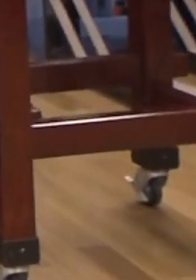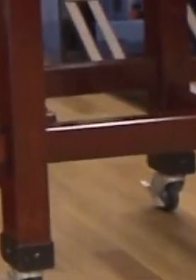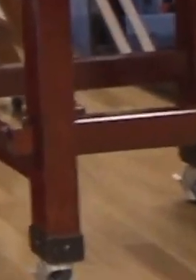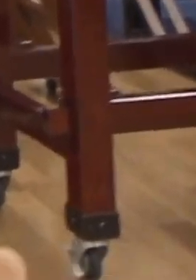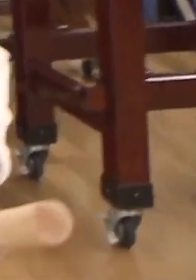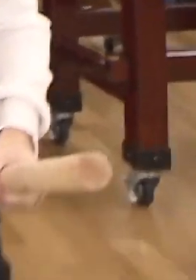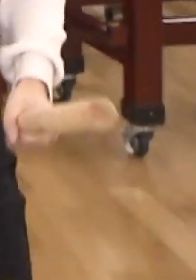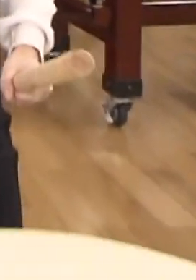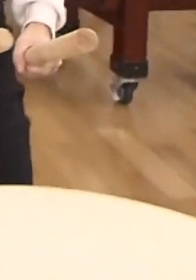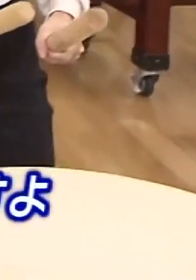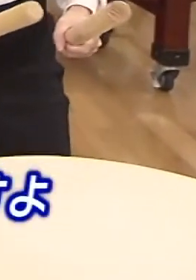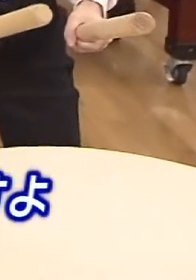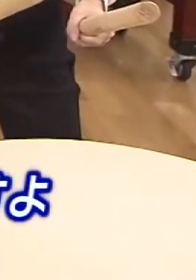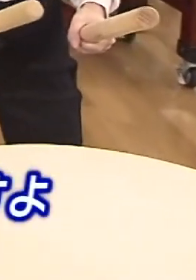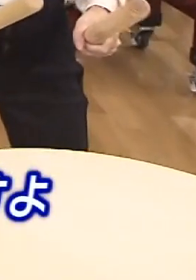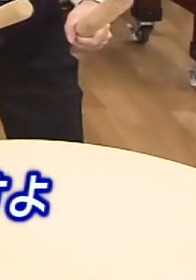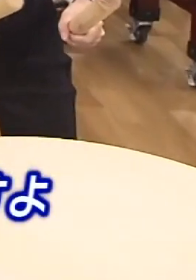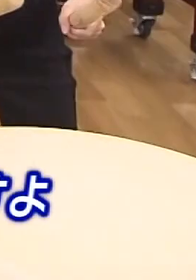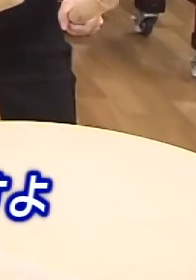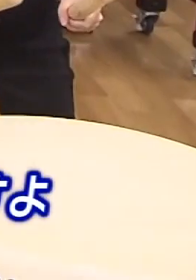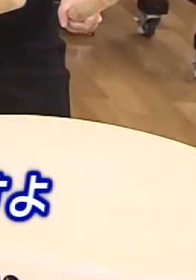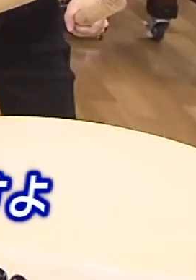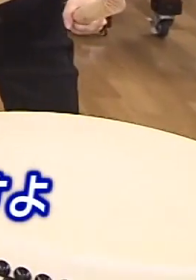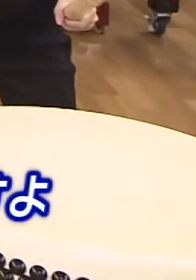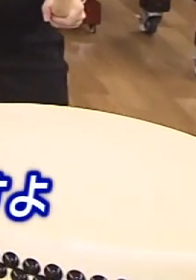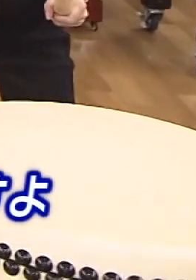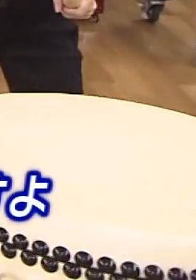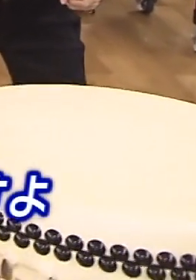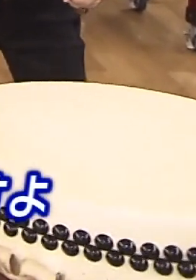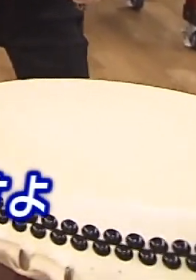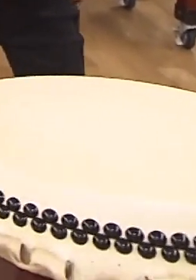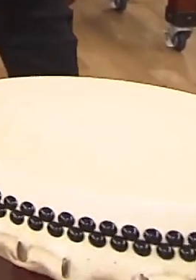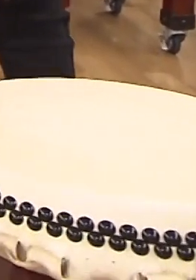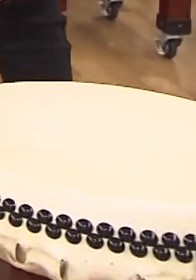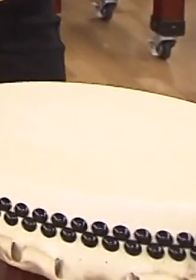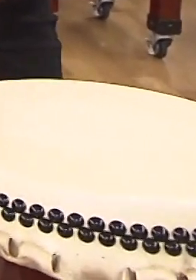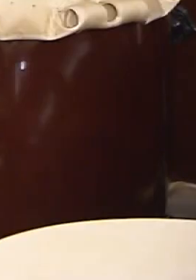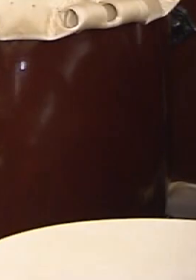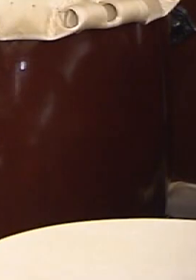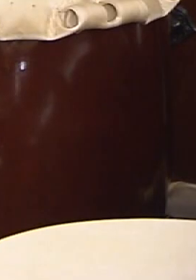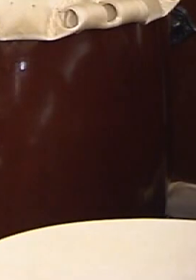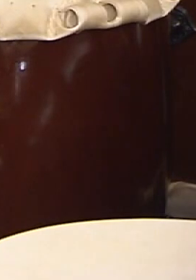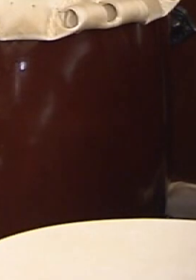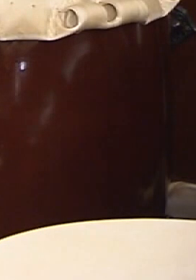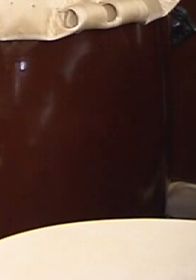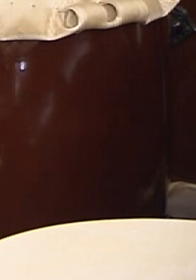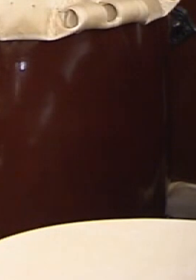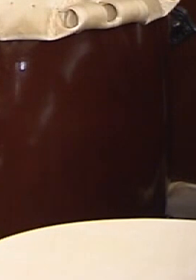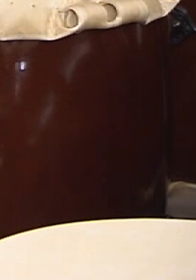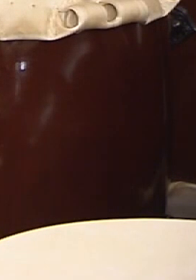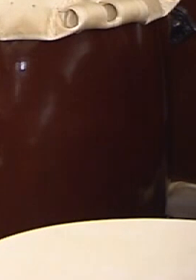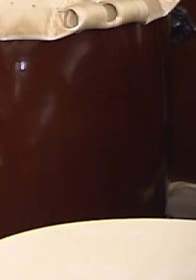ゃ運動量がね、これあの ね、 相当な運動量だと思いますよ。 ですよね。